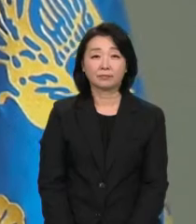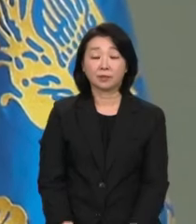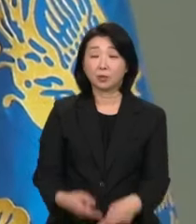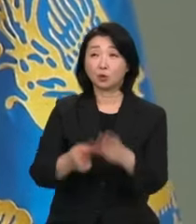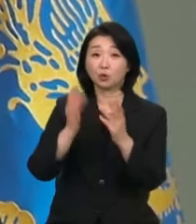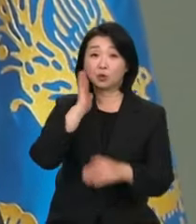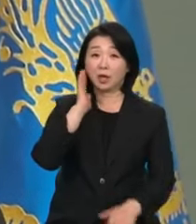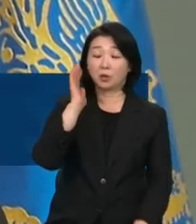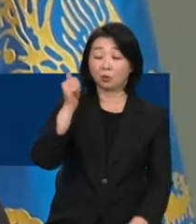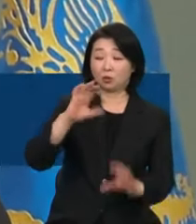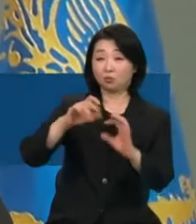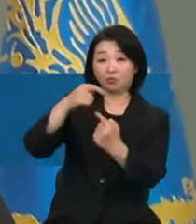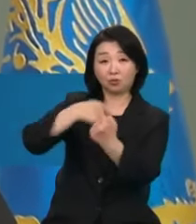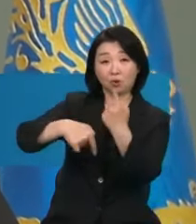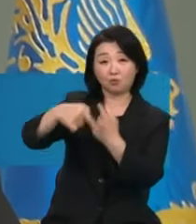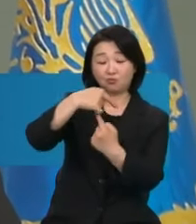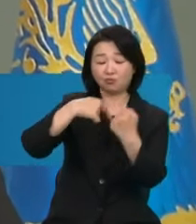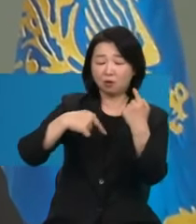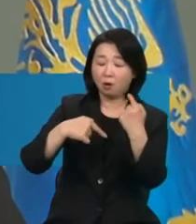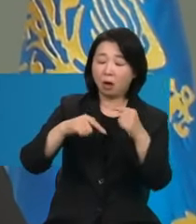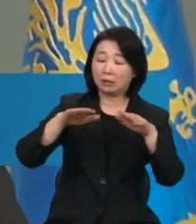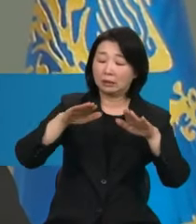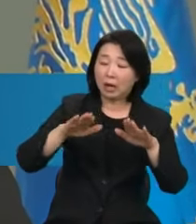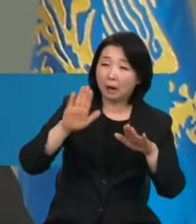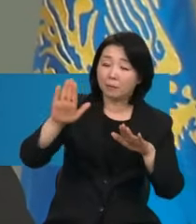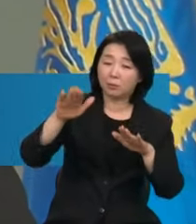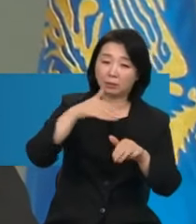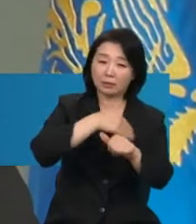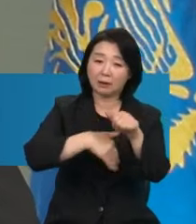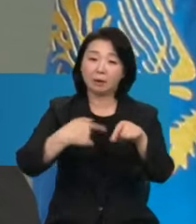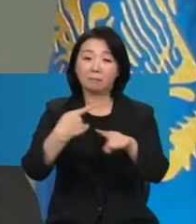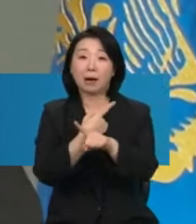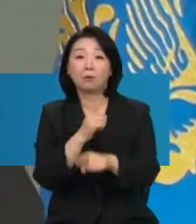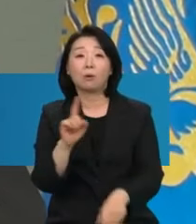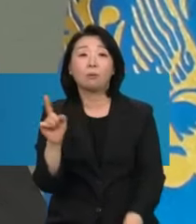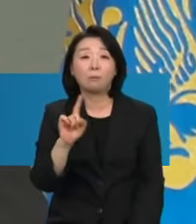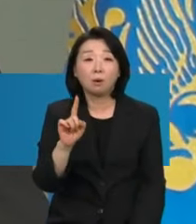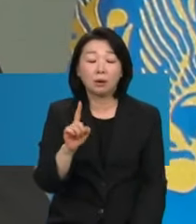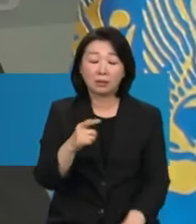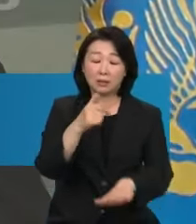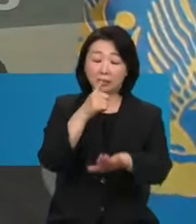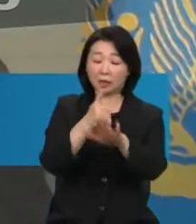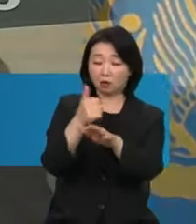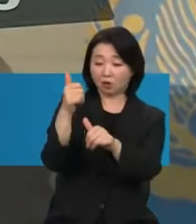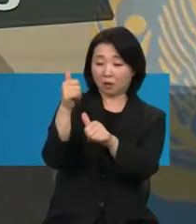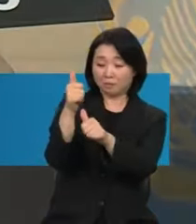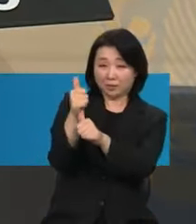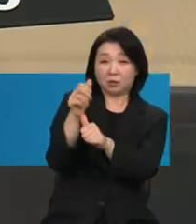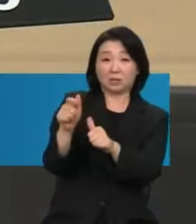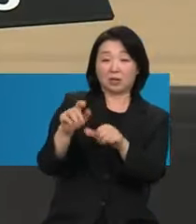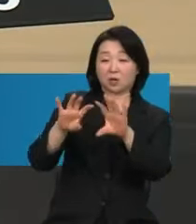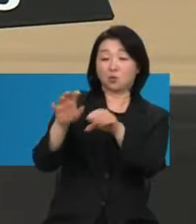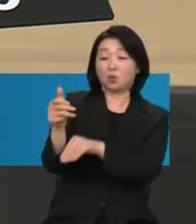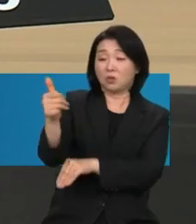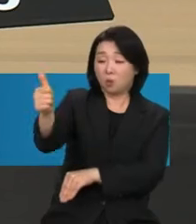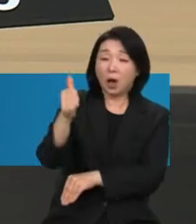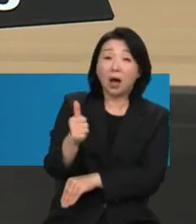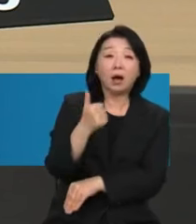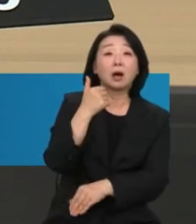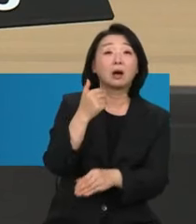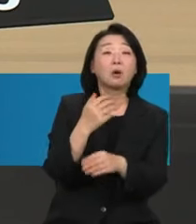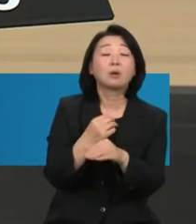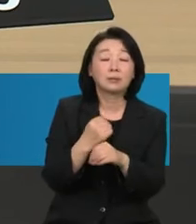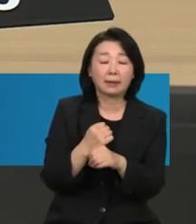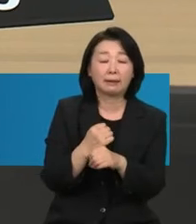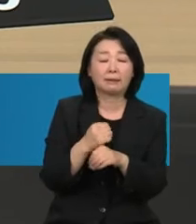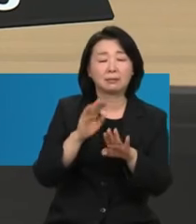윤 대통령의 국정 운영 기조가 어떻게 달라질지 가늠해 볼 수 있을 후임 비서실장과 총리 후보 인선은 발표가